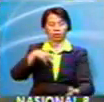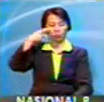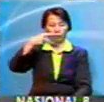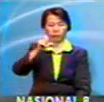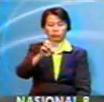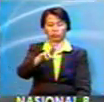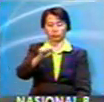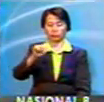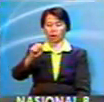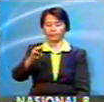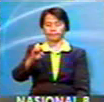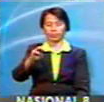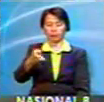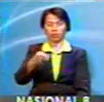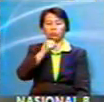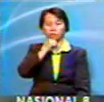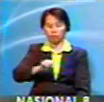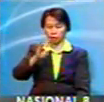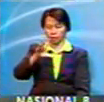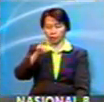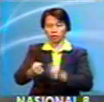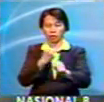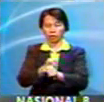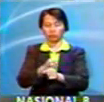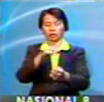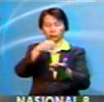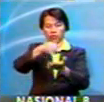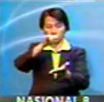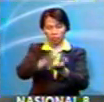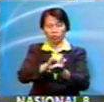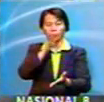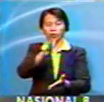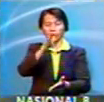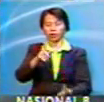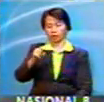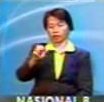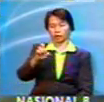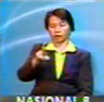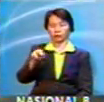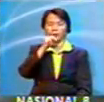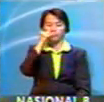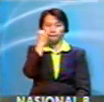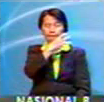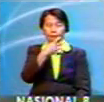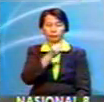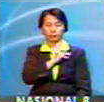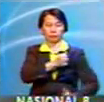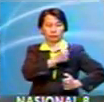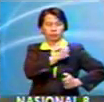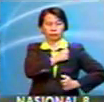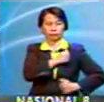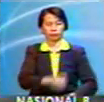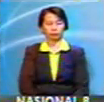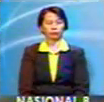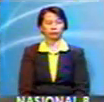Amirah Kusuma, 83 tahun, iaitu nenek tiri kepada Perdana Menteri Datuk Seri Najib Tun Razak dan Menteri Pertahanan Datuk Seri Shamuddin